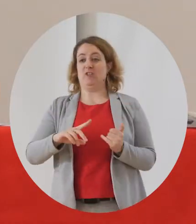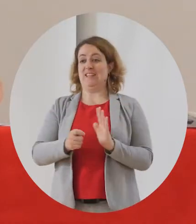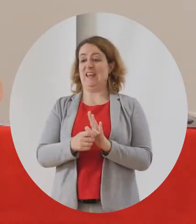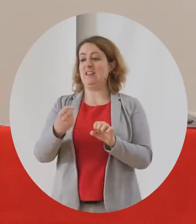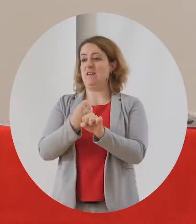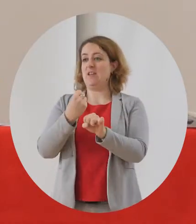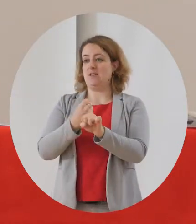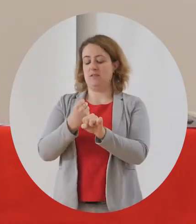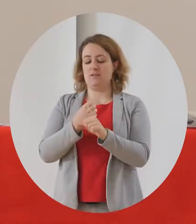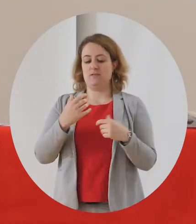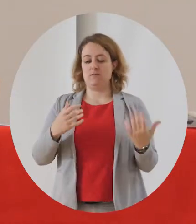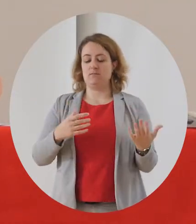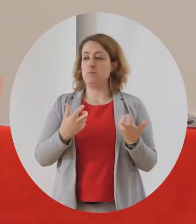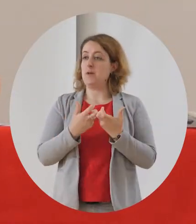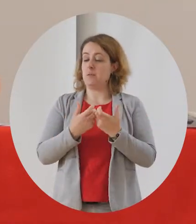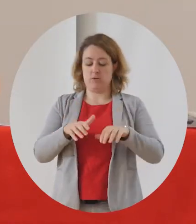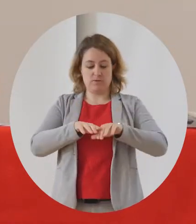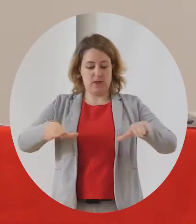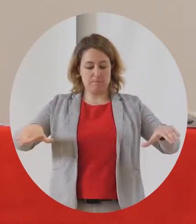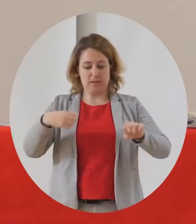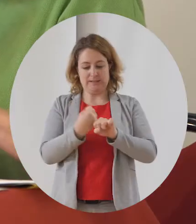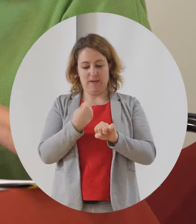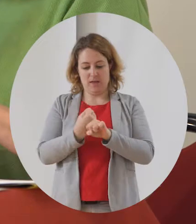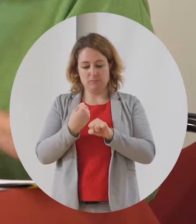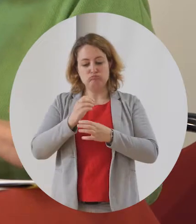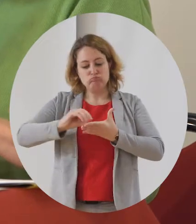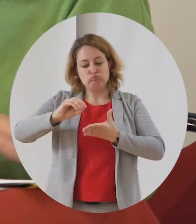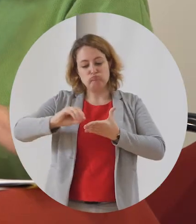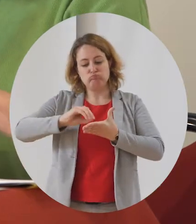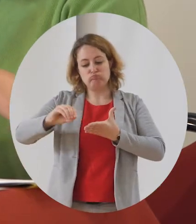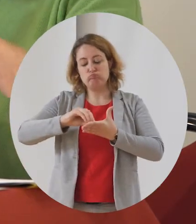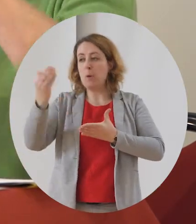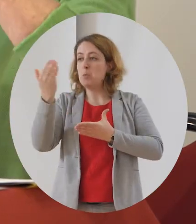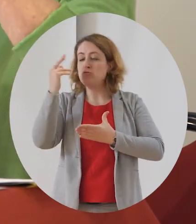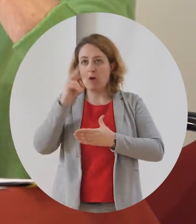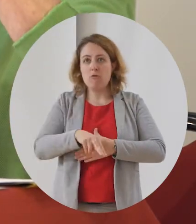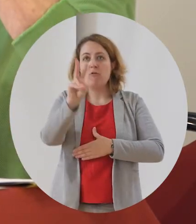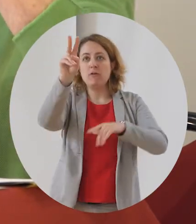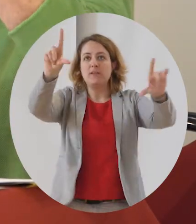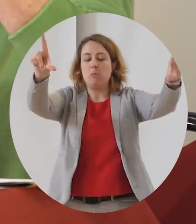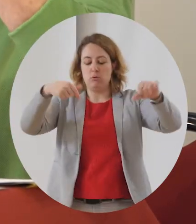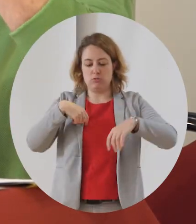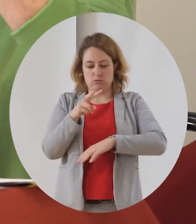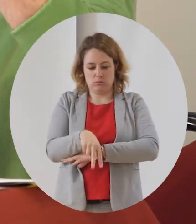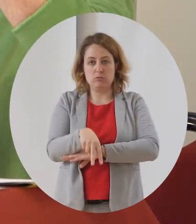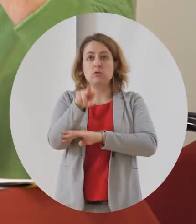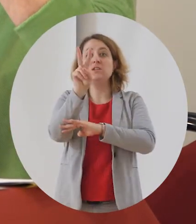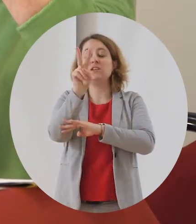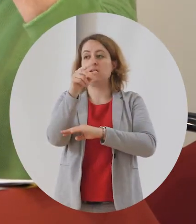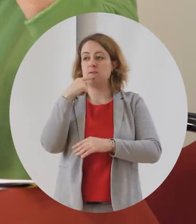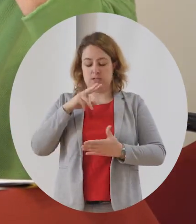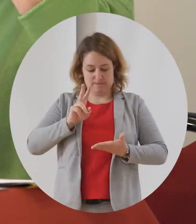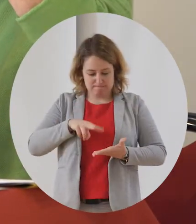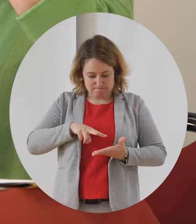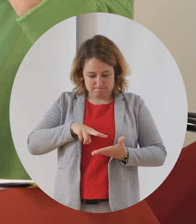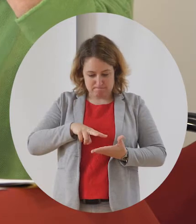quand il y a un travail à faire sur la table et qu'ils doivent lever le regard pour aller voir ce qui se passe sur le tableau, eh